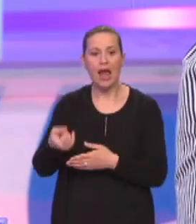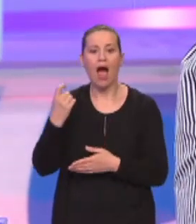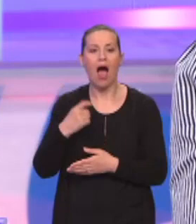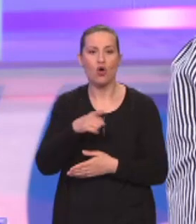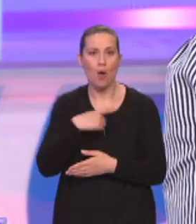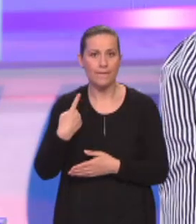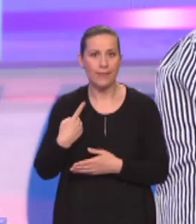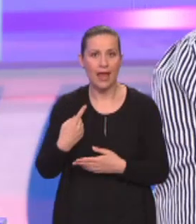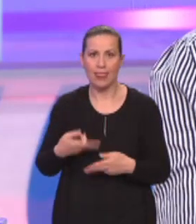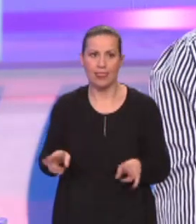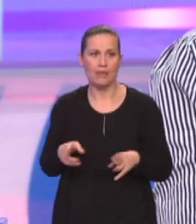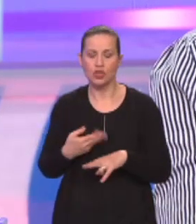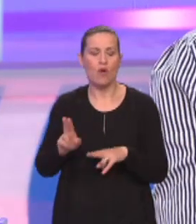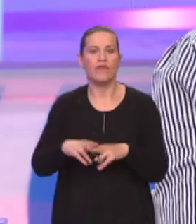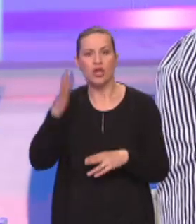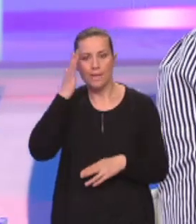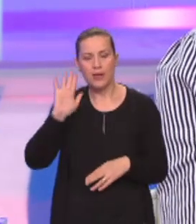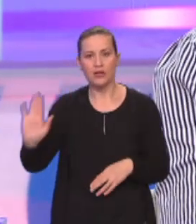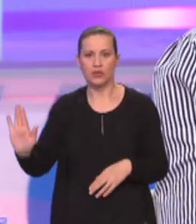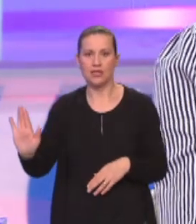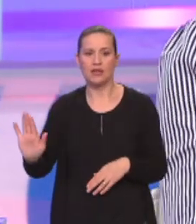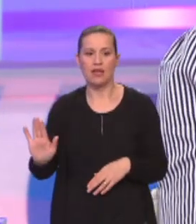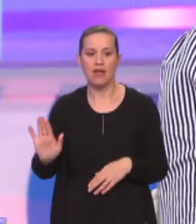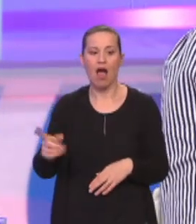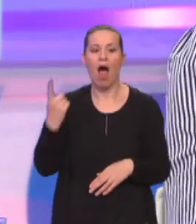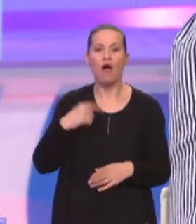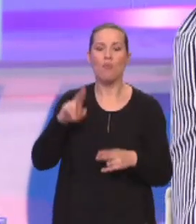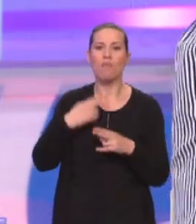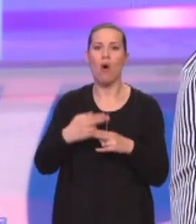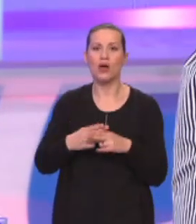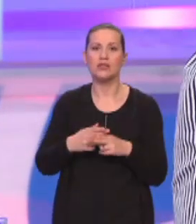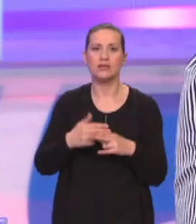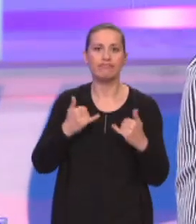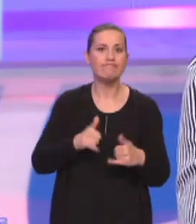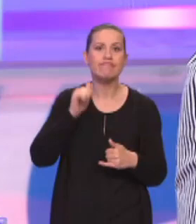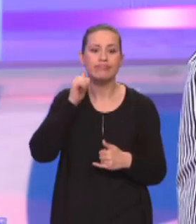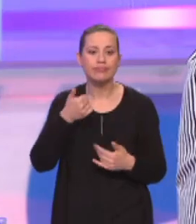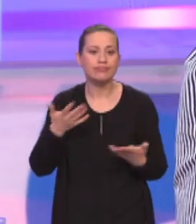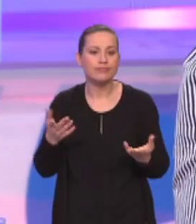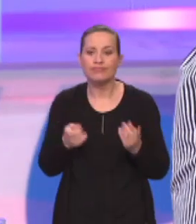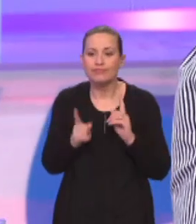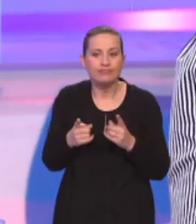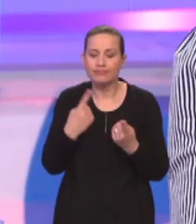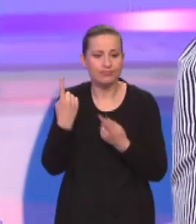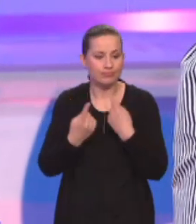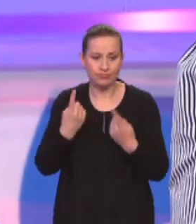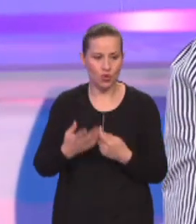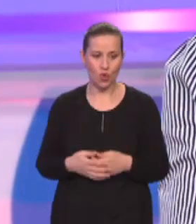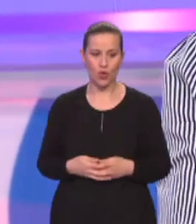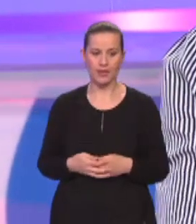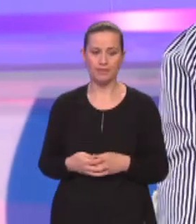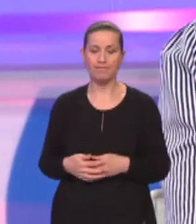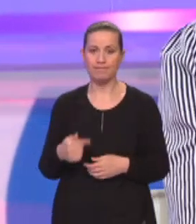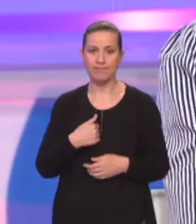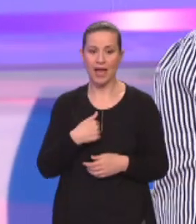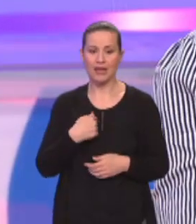se mi više ne budemo mogli brinuti za njih, razbolimo se danas, sutra. Nešto nam se još gore dogodi. Evo, sama